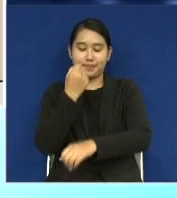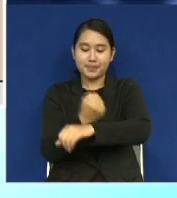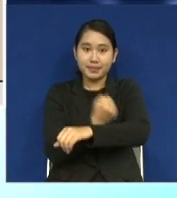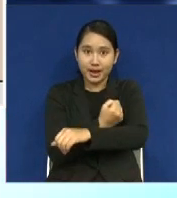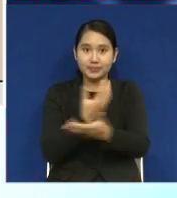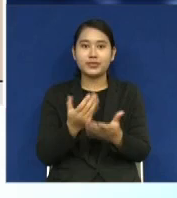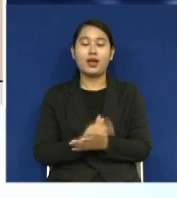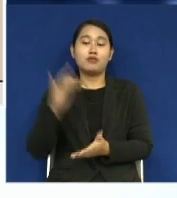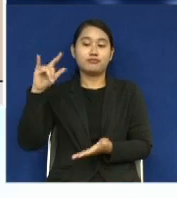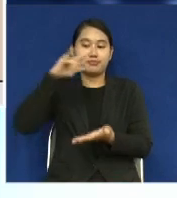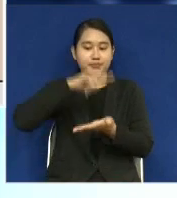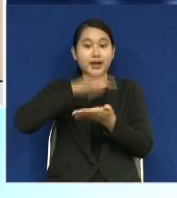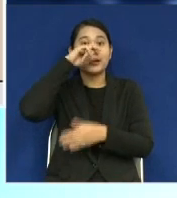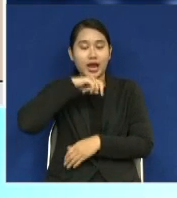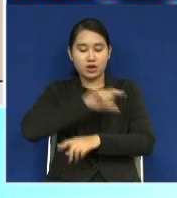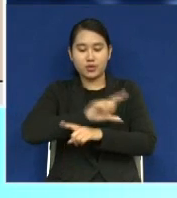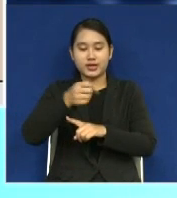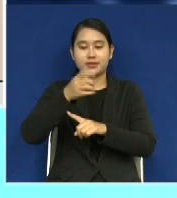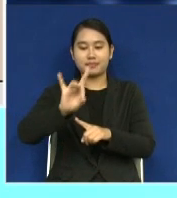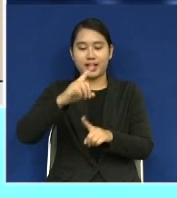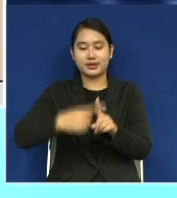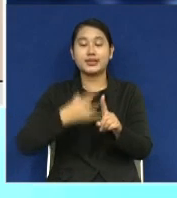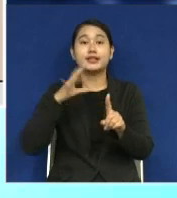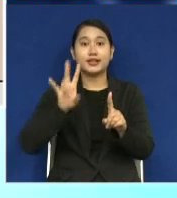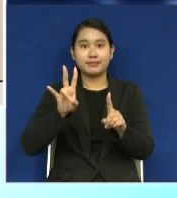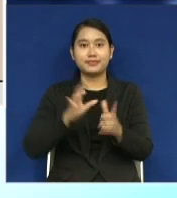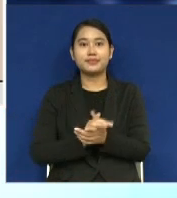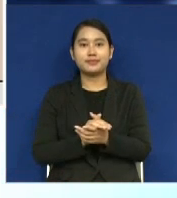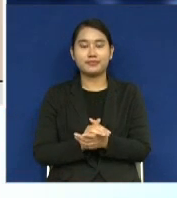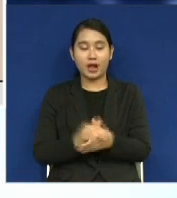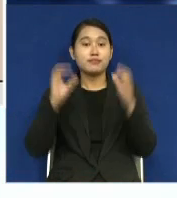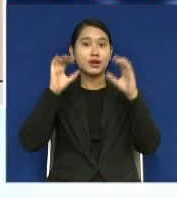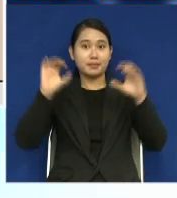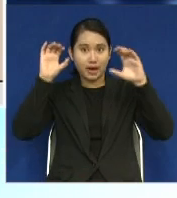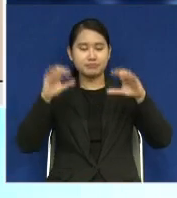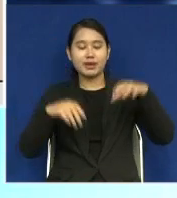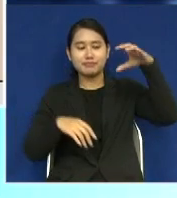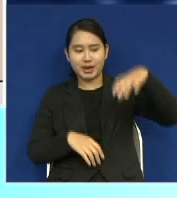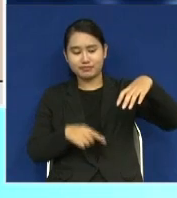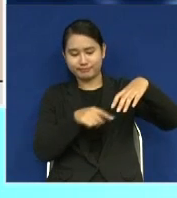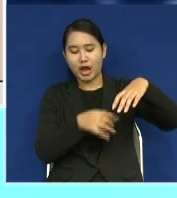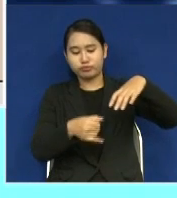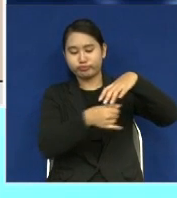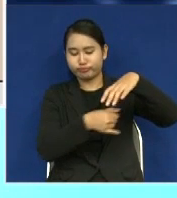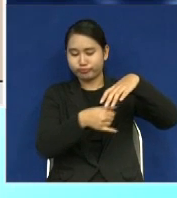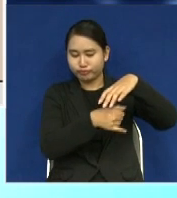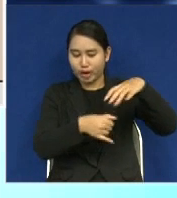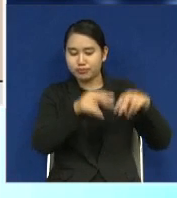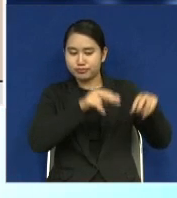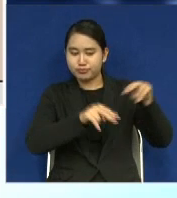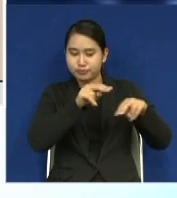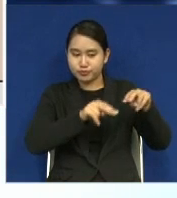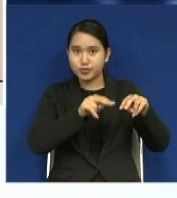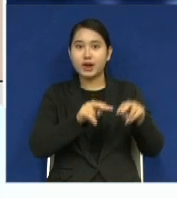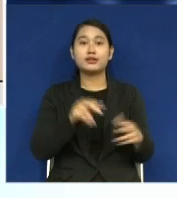างมาถึงประเทศไทยในวันที่18กรกฎาคมค่ะและได้เข้าพักในสถานที่เฝ้าระวังที่รัฐจัดให้ในกรุงเทพมห